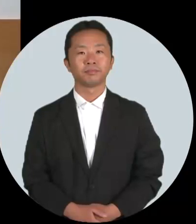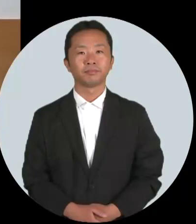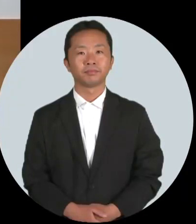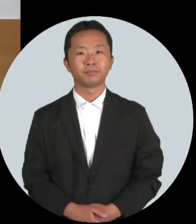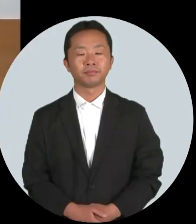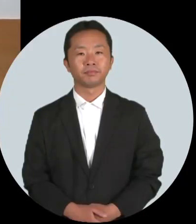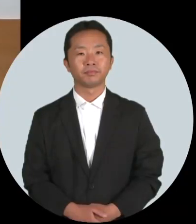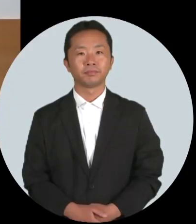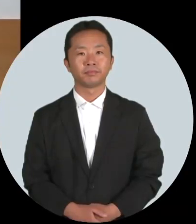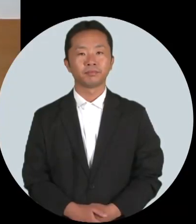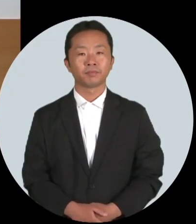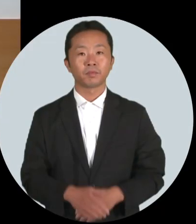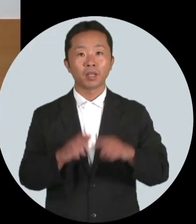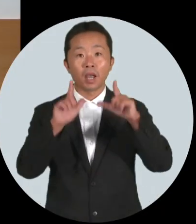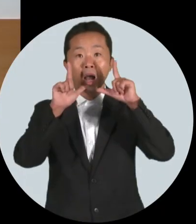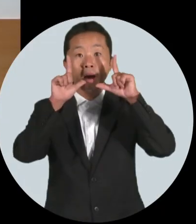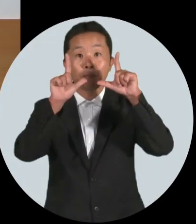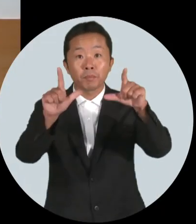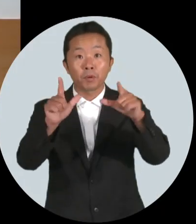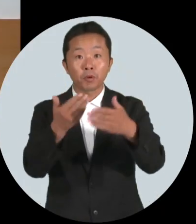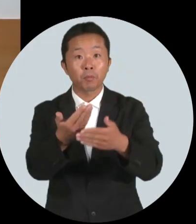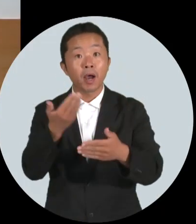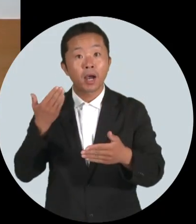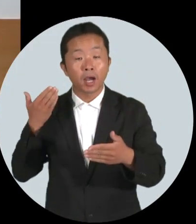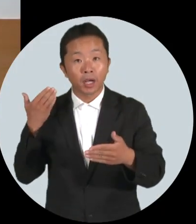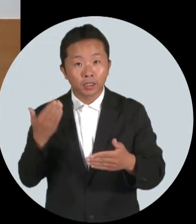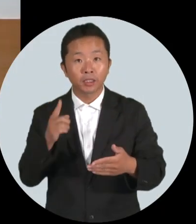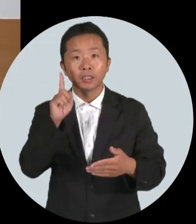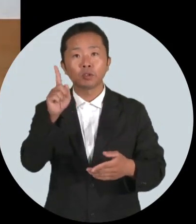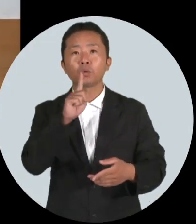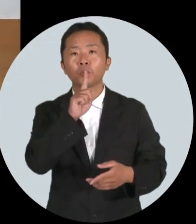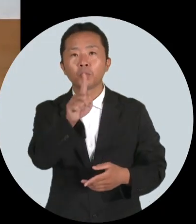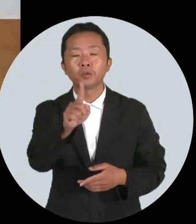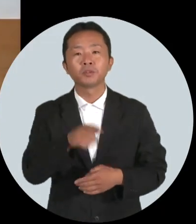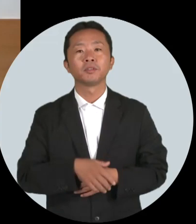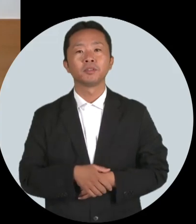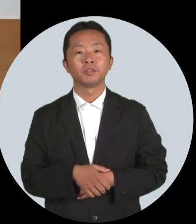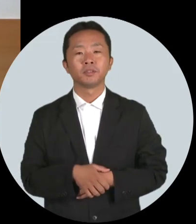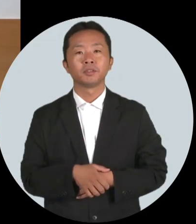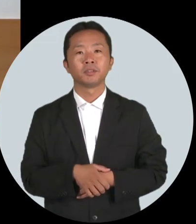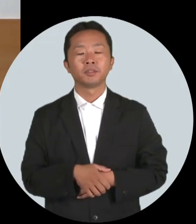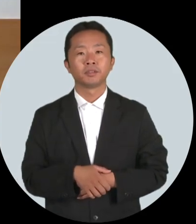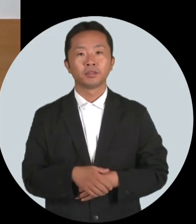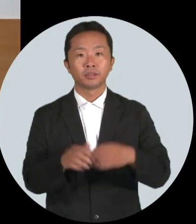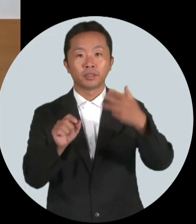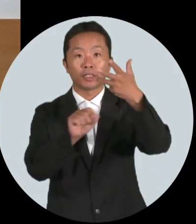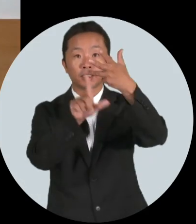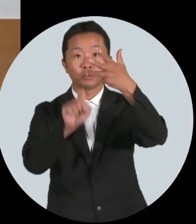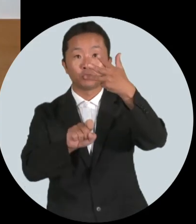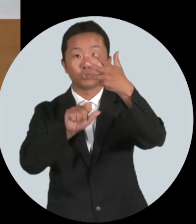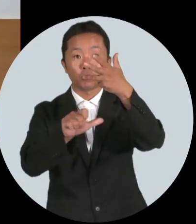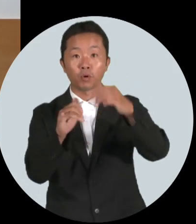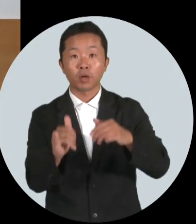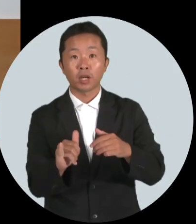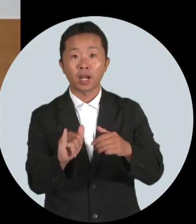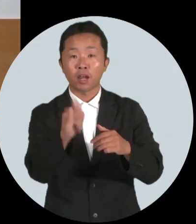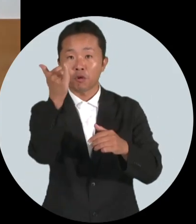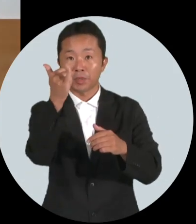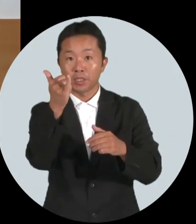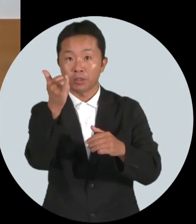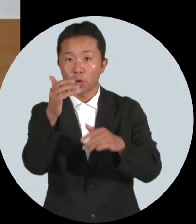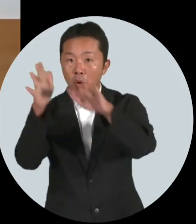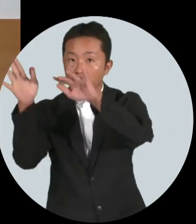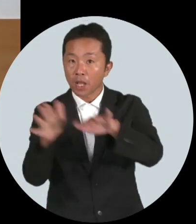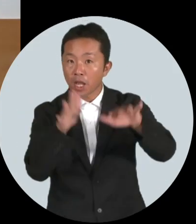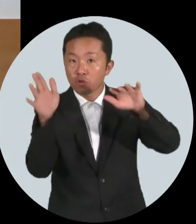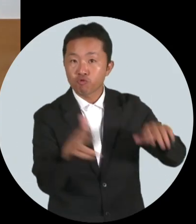よろしくお願いいたします。発表項目に先立ち一言申し上げたいと思います。15日の火曜日に最接近い